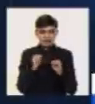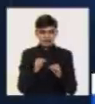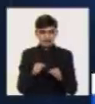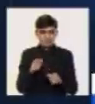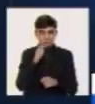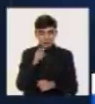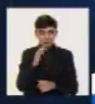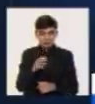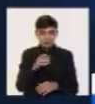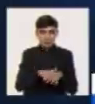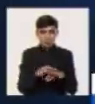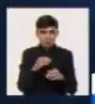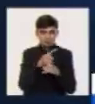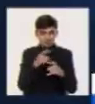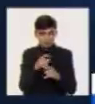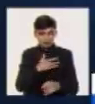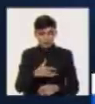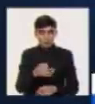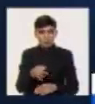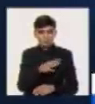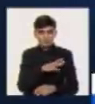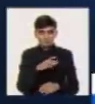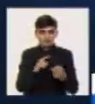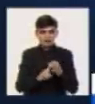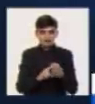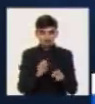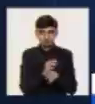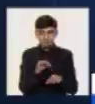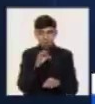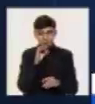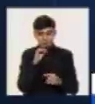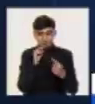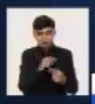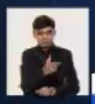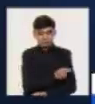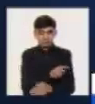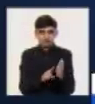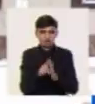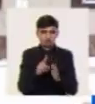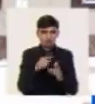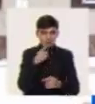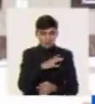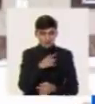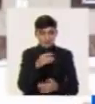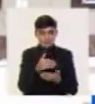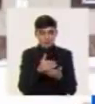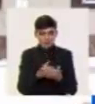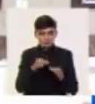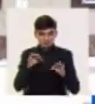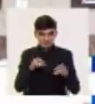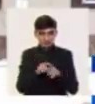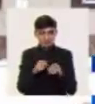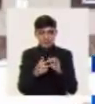емхана дәрігерлері таратқан хабарламада Жамбыл облысында коронавирусқа қарсы вакцина салу жобасы іске асып жатқандығы жазылған. Яғни бұл жобаға 18 жасқа